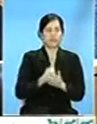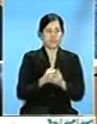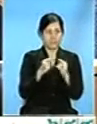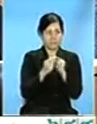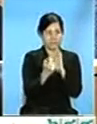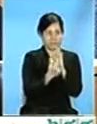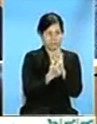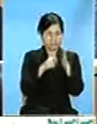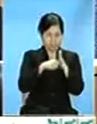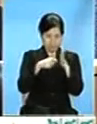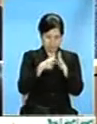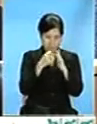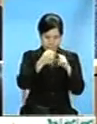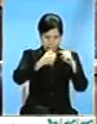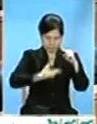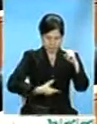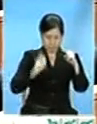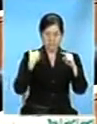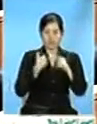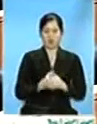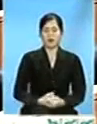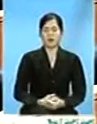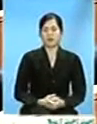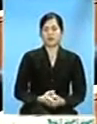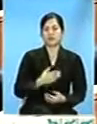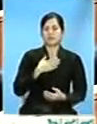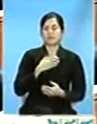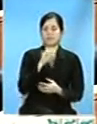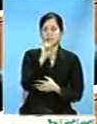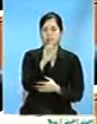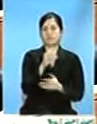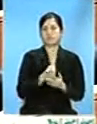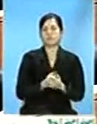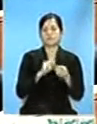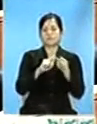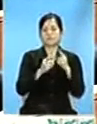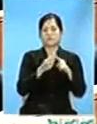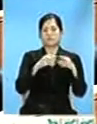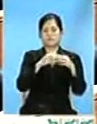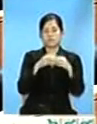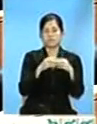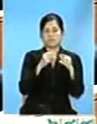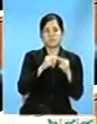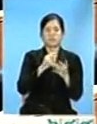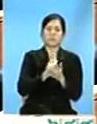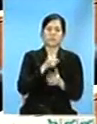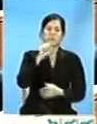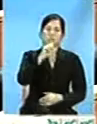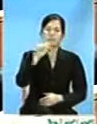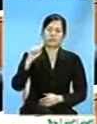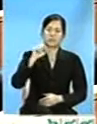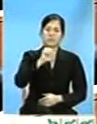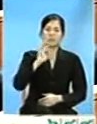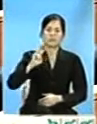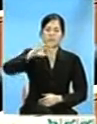ลของการแก้ไขรัฐธรรมนูญฉบับนี้แต่ผมต้องขอย้ำกับเพื่อนสมาชิกทุกท่านกับท่านประธานกับท่านกรรมาธิ